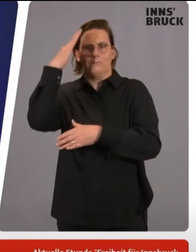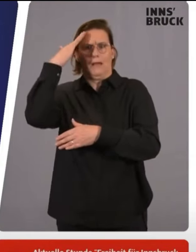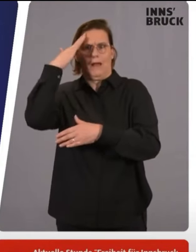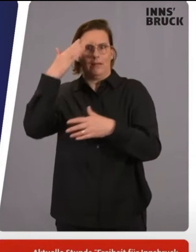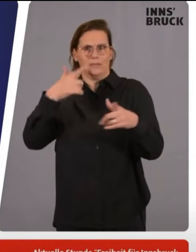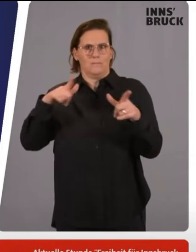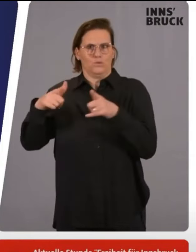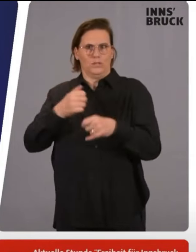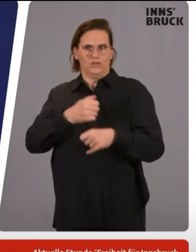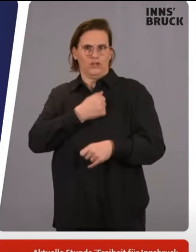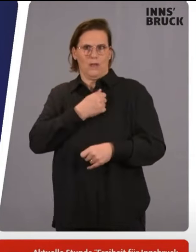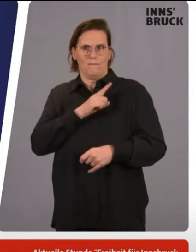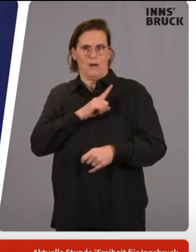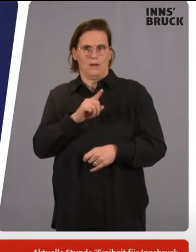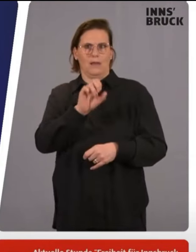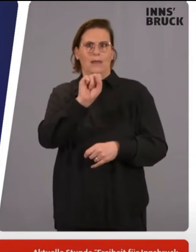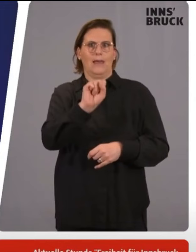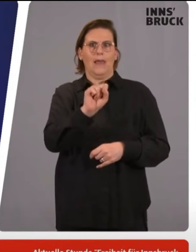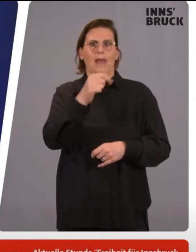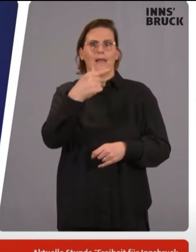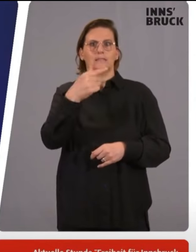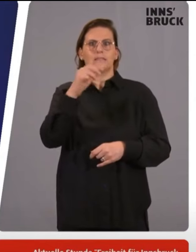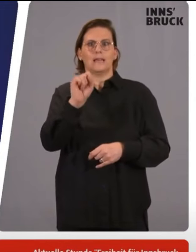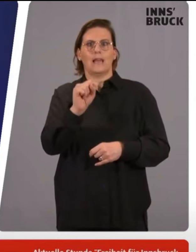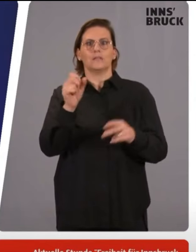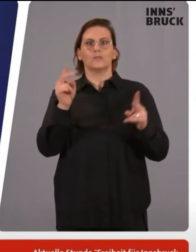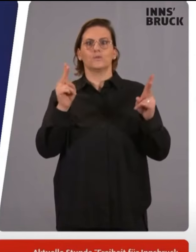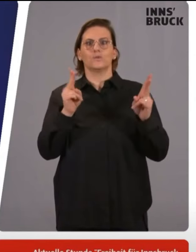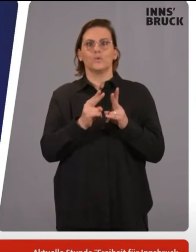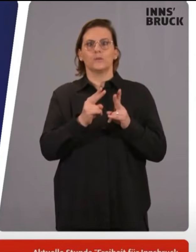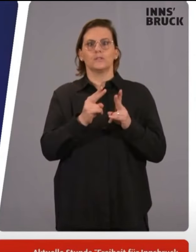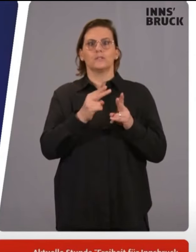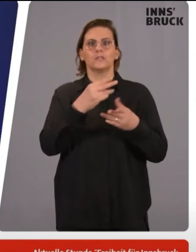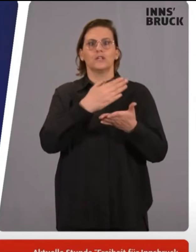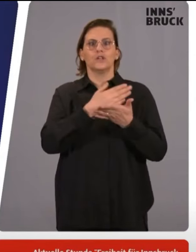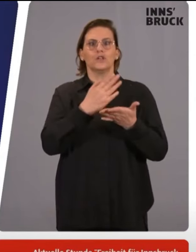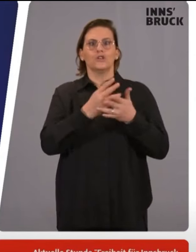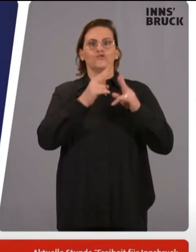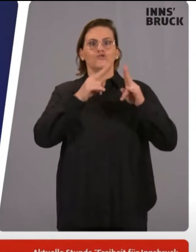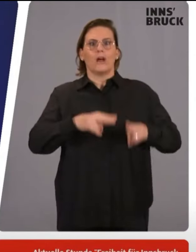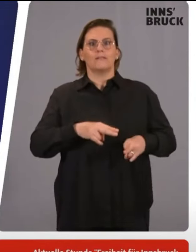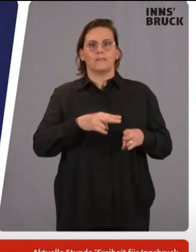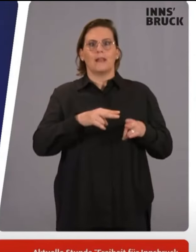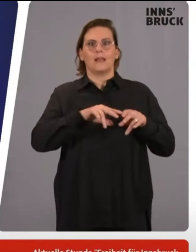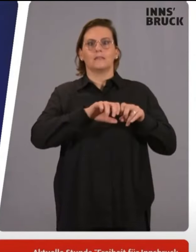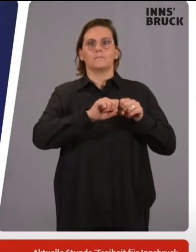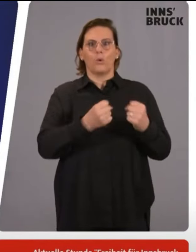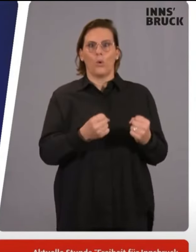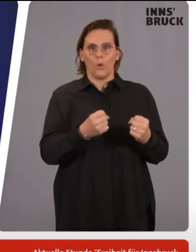Steiermark SDS ist die Abkürzung 4 stadtrechtsbrüche